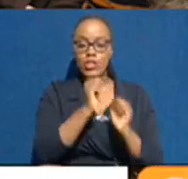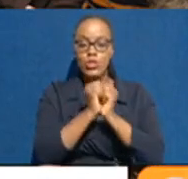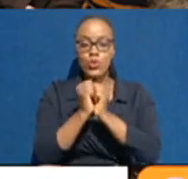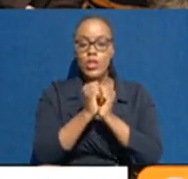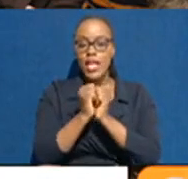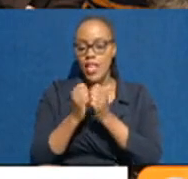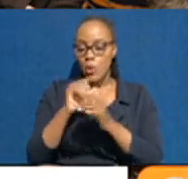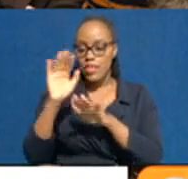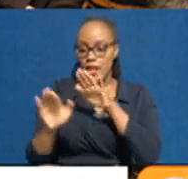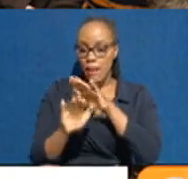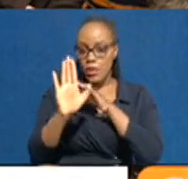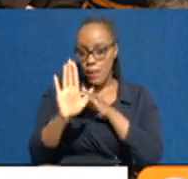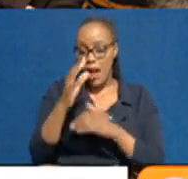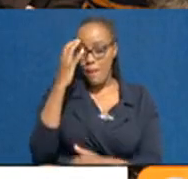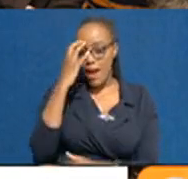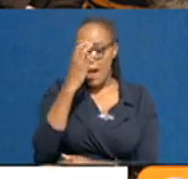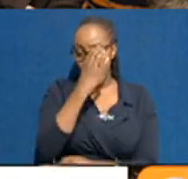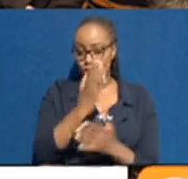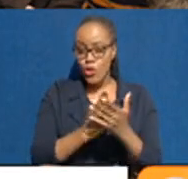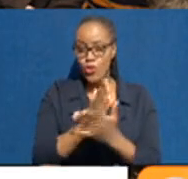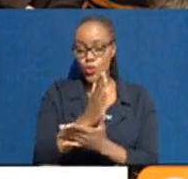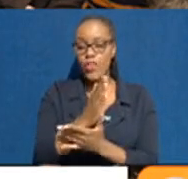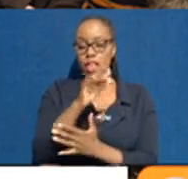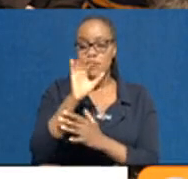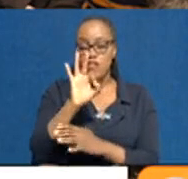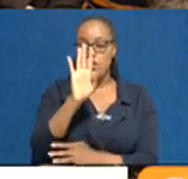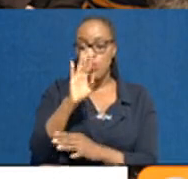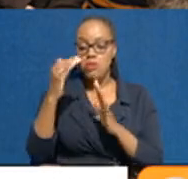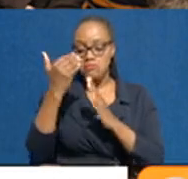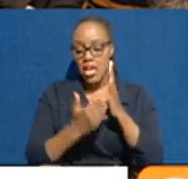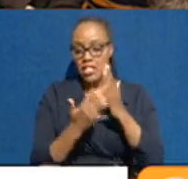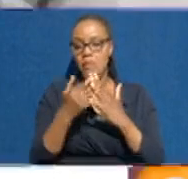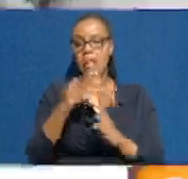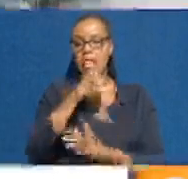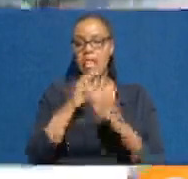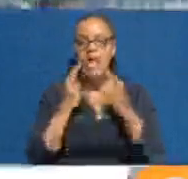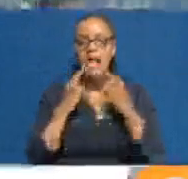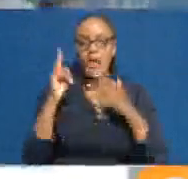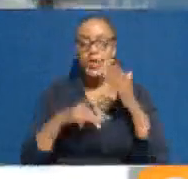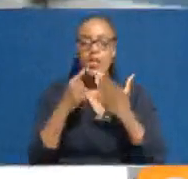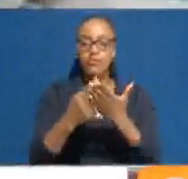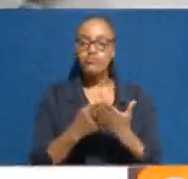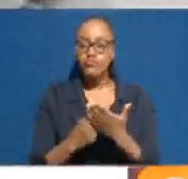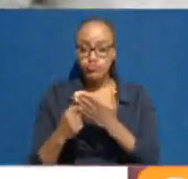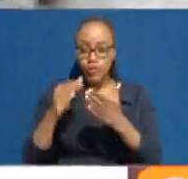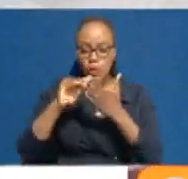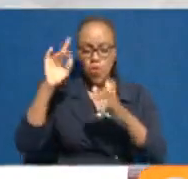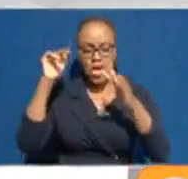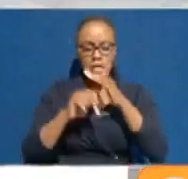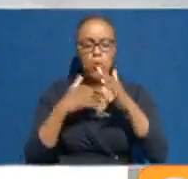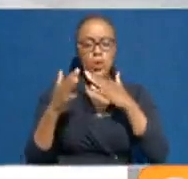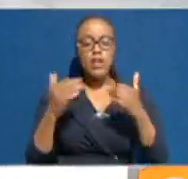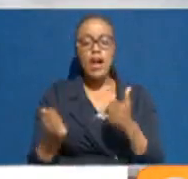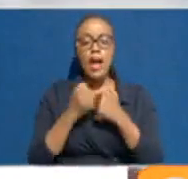na mgombea mwenza wake Martha Karua. Kupitia mtandao wa Facebook, Raila alitangaza kuwa walizungumzia kwa kina yaliyojiri